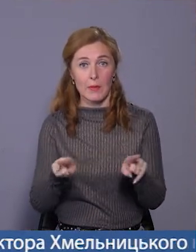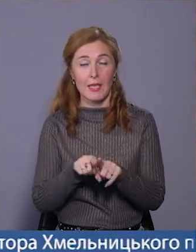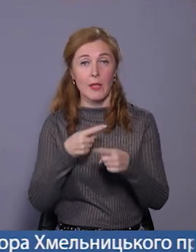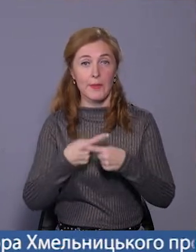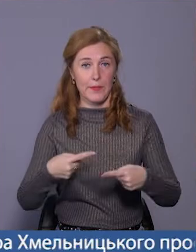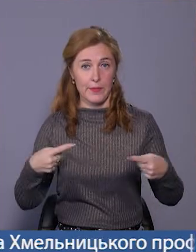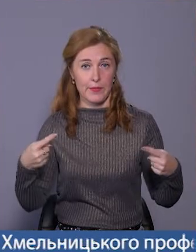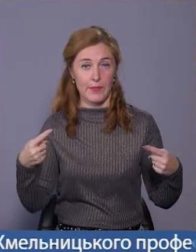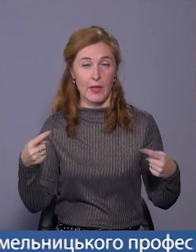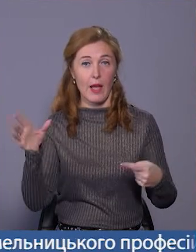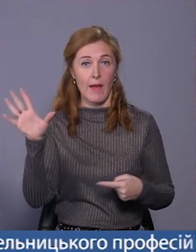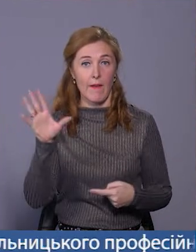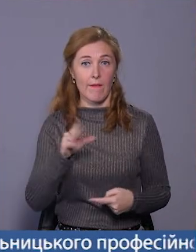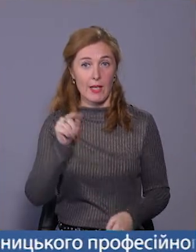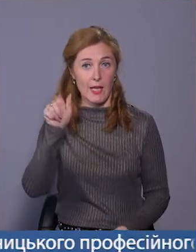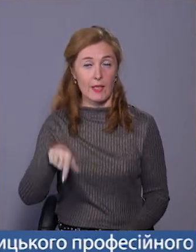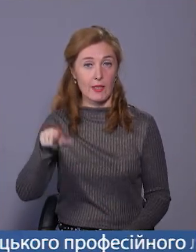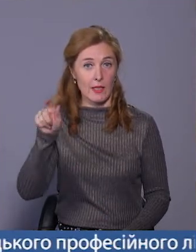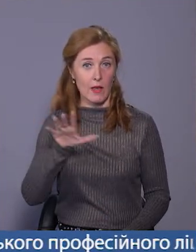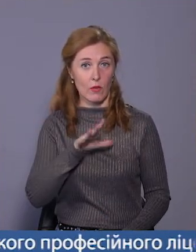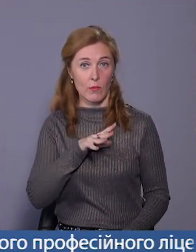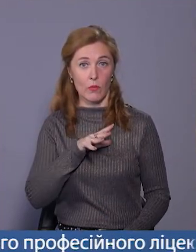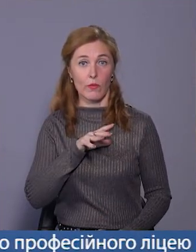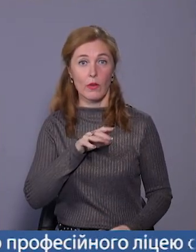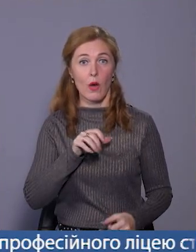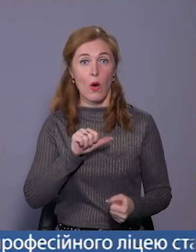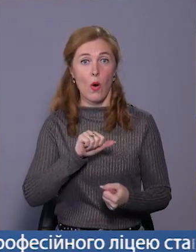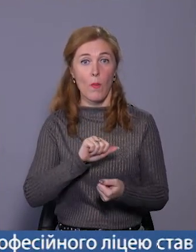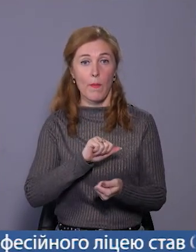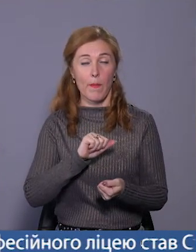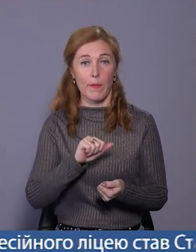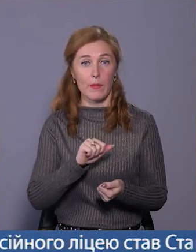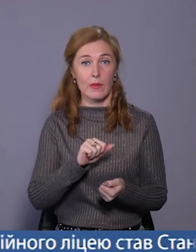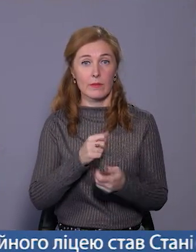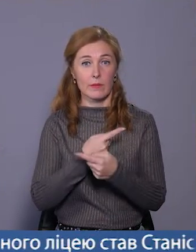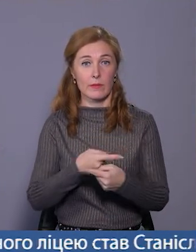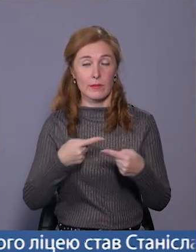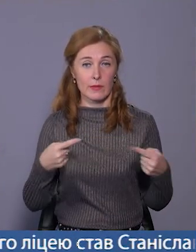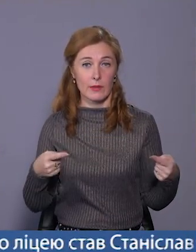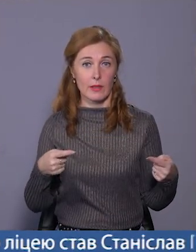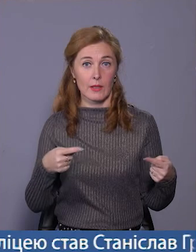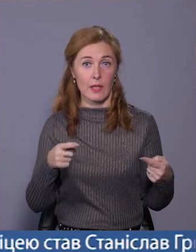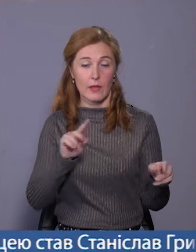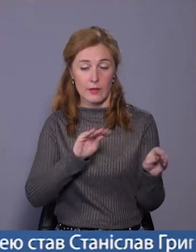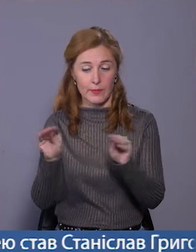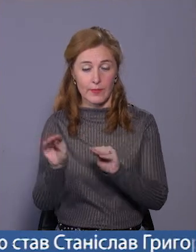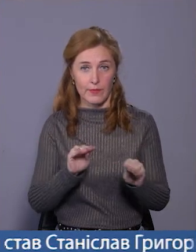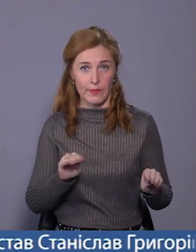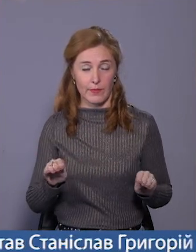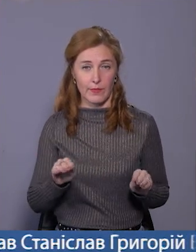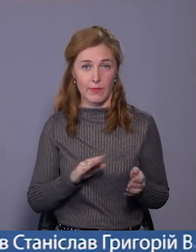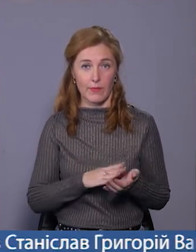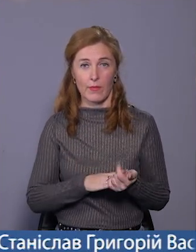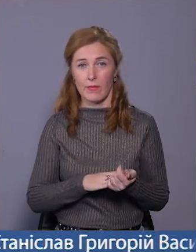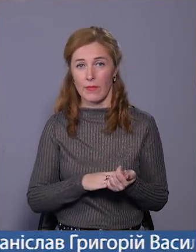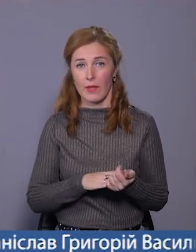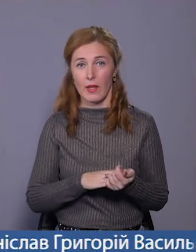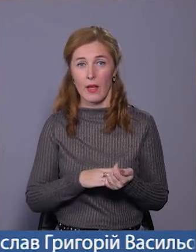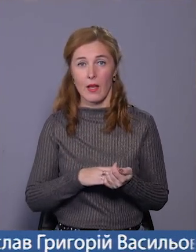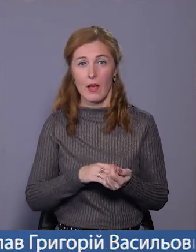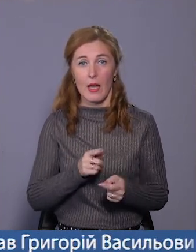Увесь арсенал був у бойовому стані, він був складений у шаховому порядку. При навантаженні на даний зразок